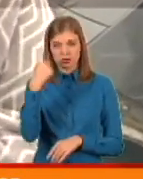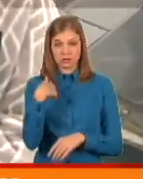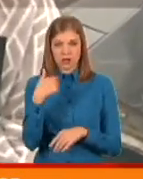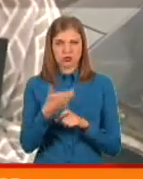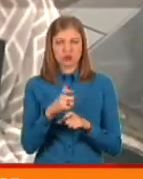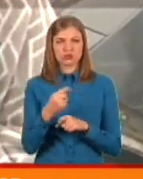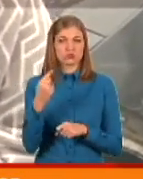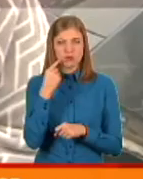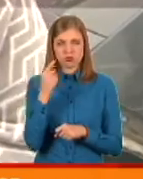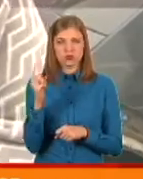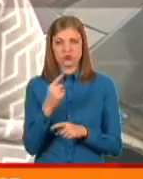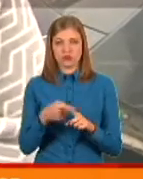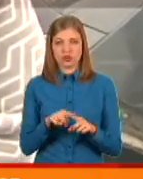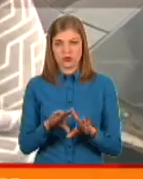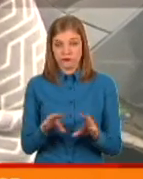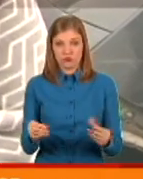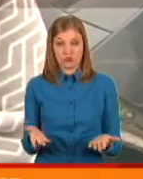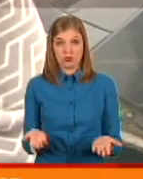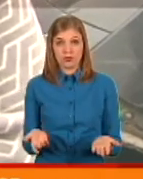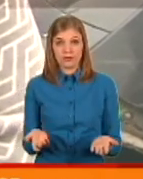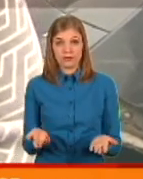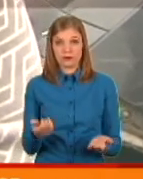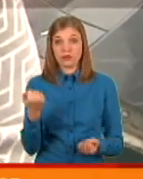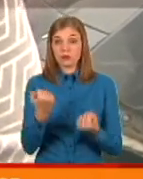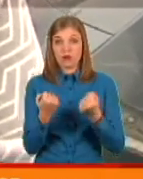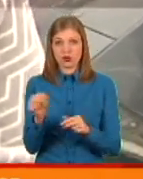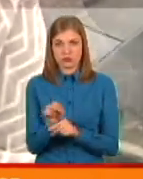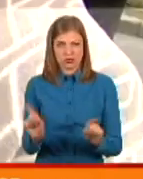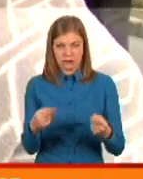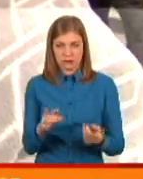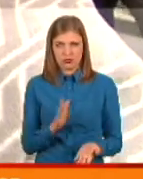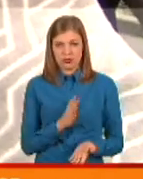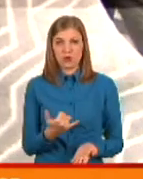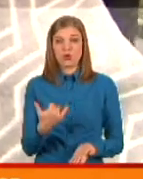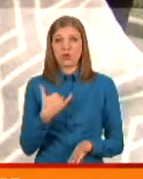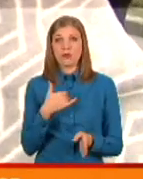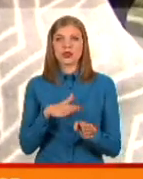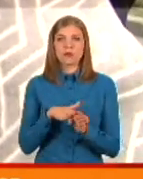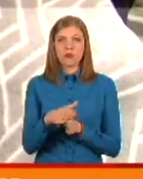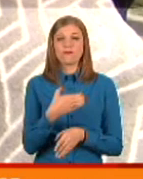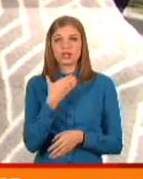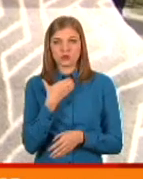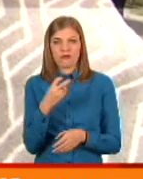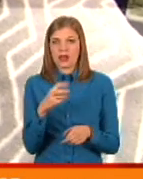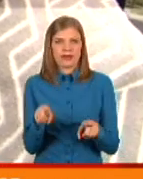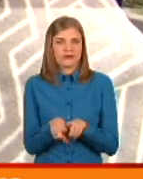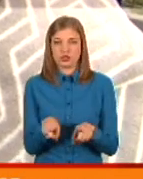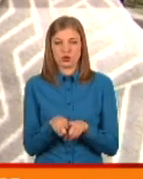дуже обідно, що це все, її не відремонтувати. У мене повна страховка, але то все